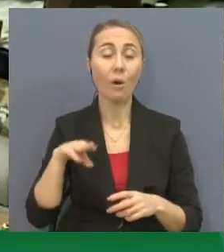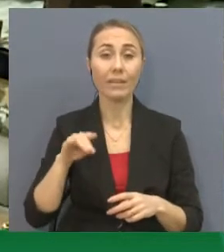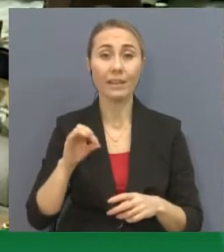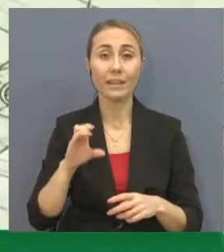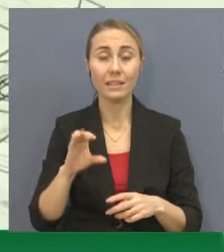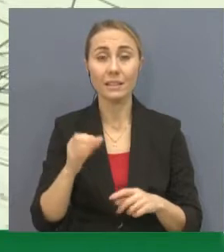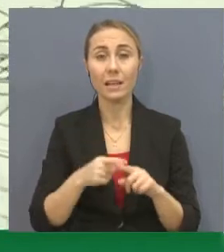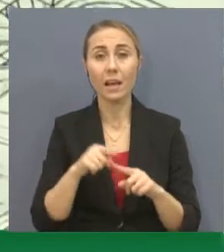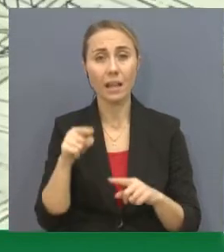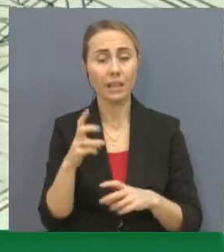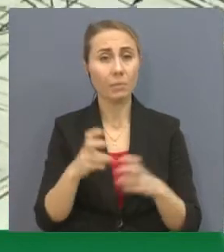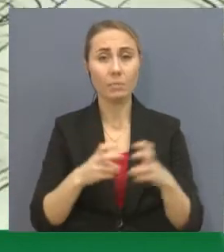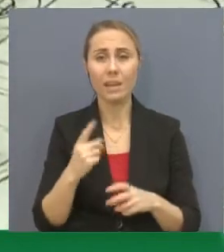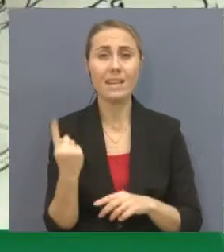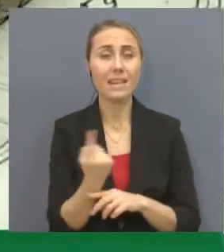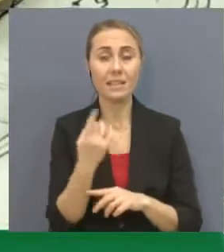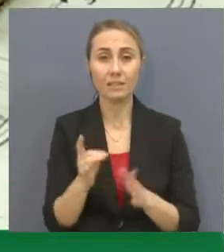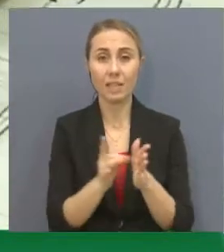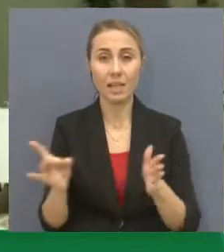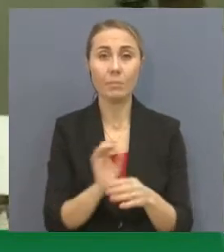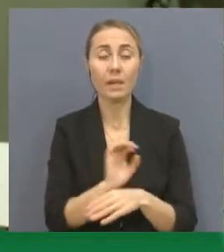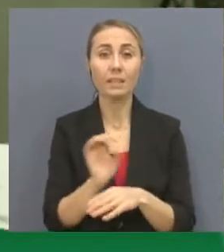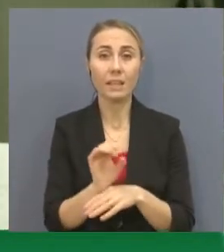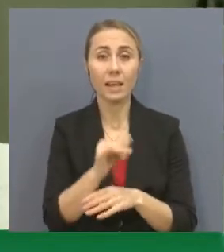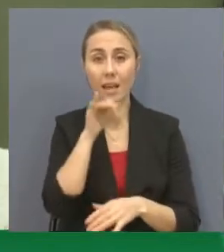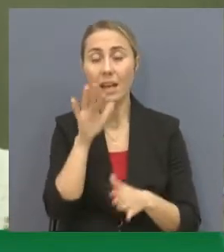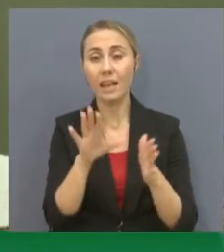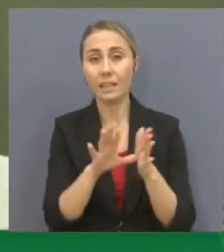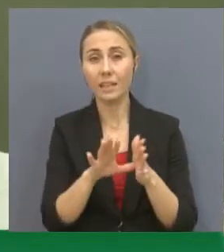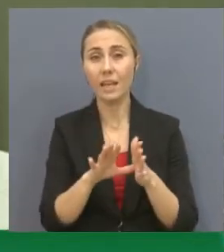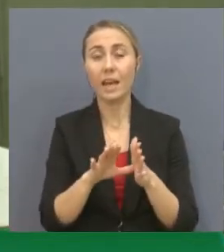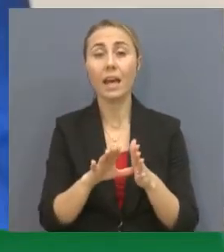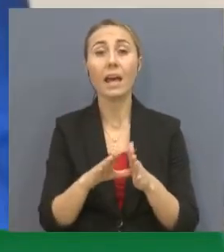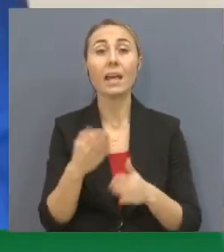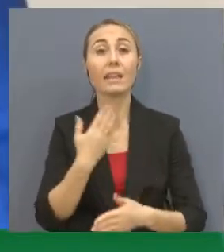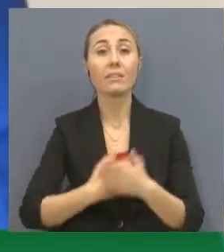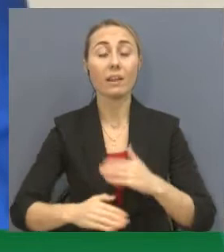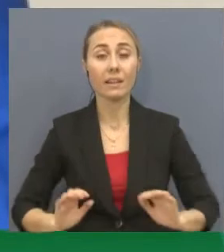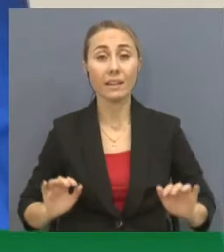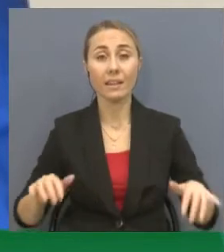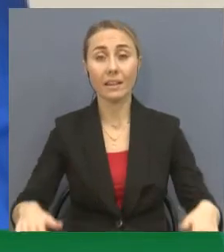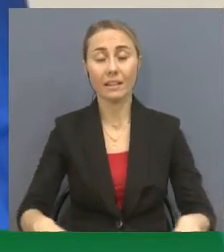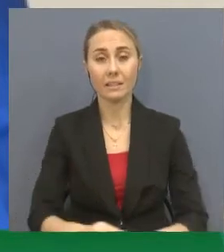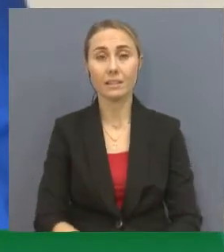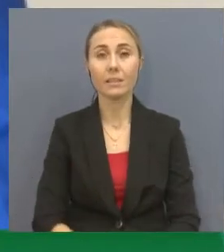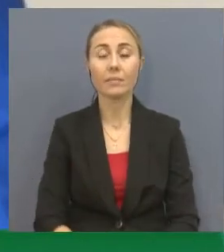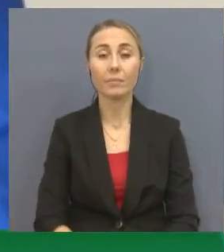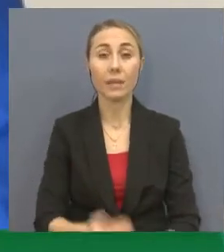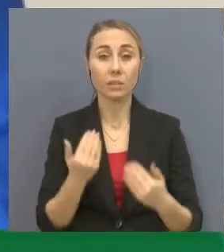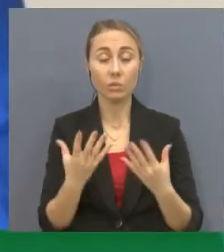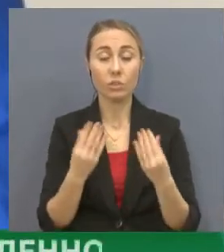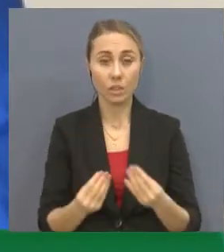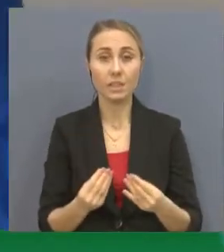предприятие является единственным в республике производителям электрических инвалидных кресел на сегодняшний день освоено производство